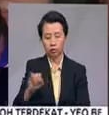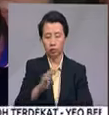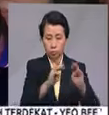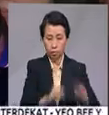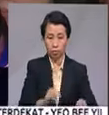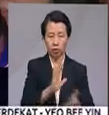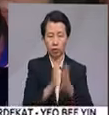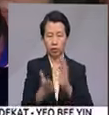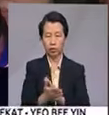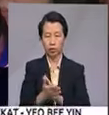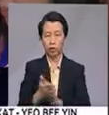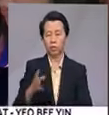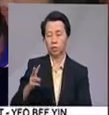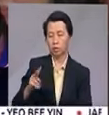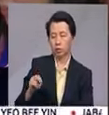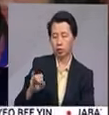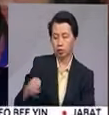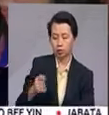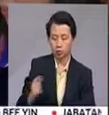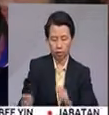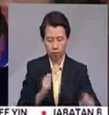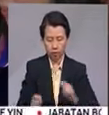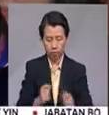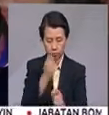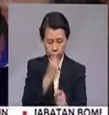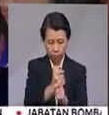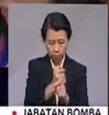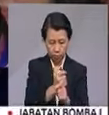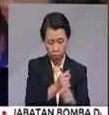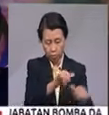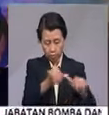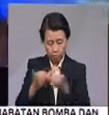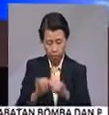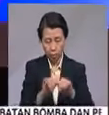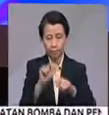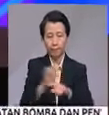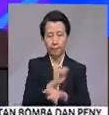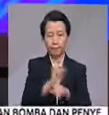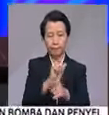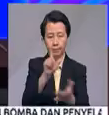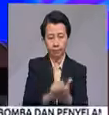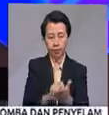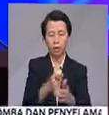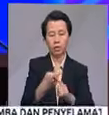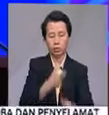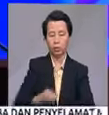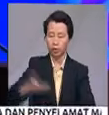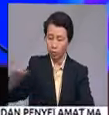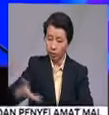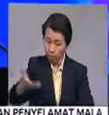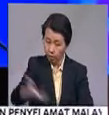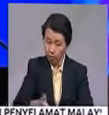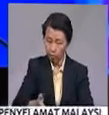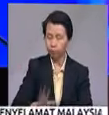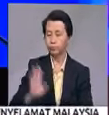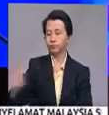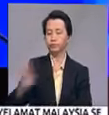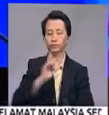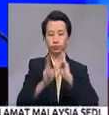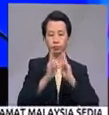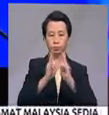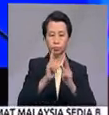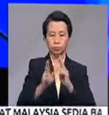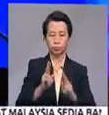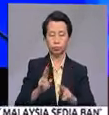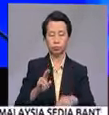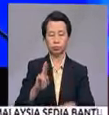Media Malaysia yang akan bertindak menetapkan piawaian untuk pengamal media amat dialu-alukan. Beliau berucap pada perasmian UNESCO